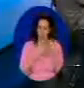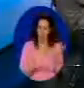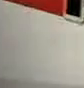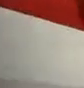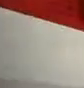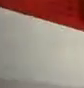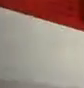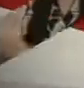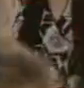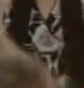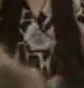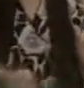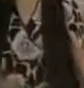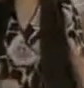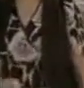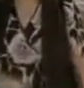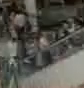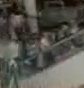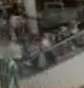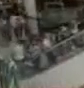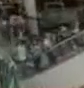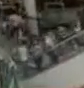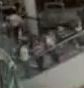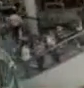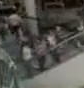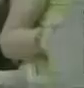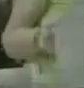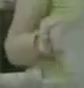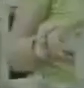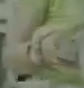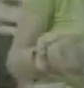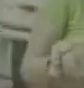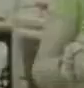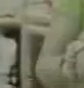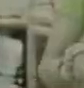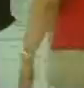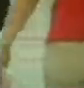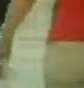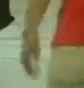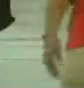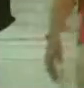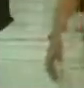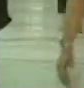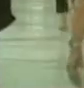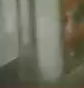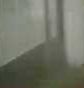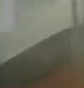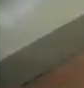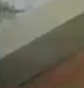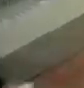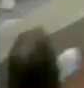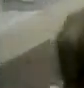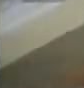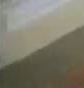לשניכם. אם יש משהו שהישראלים שונאים, זה כידוע לצאת פריירים. אלא שמחקר חדש מגלה